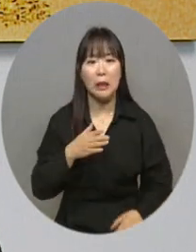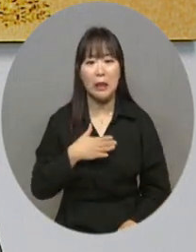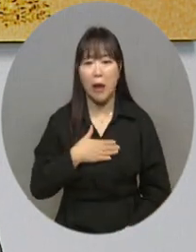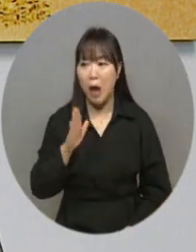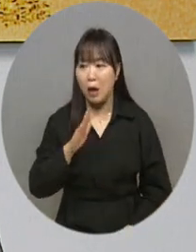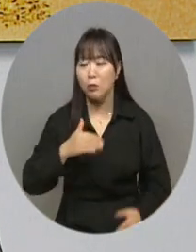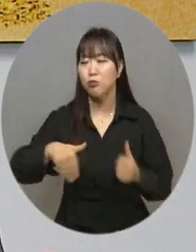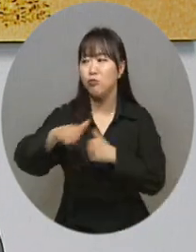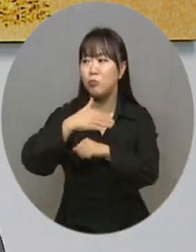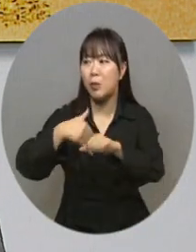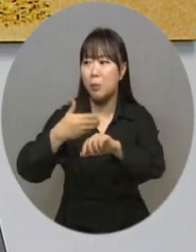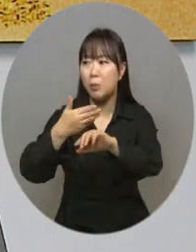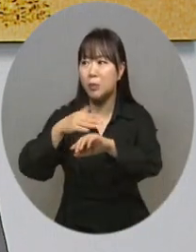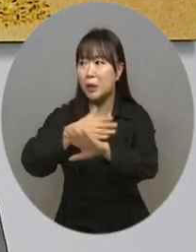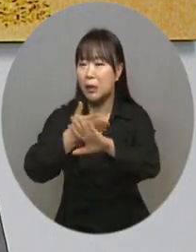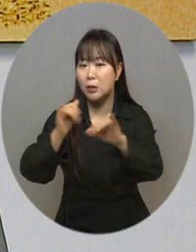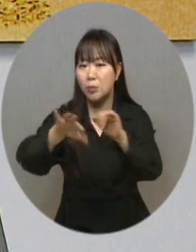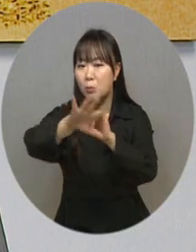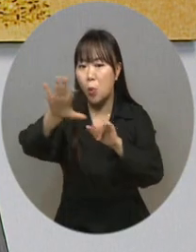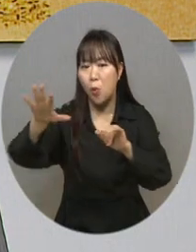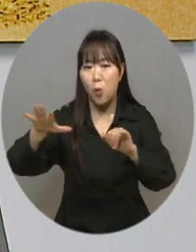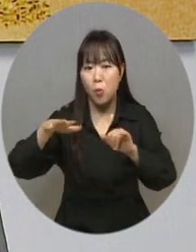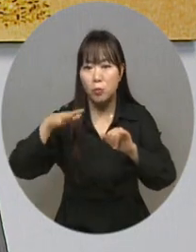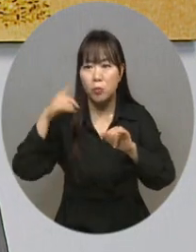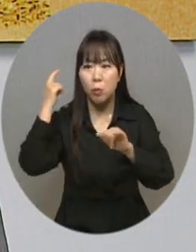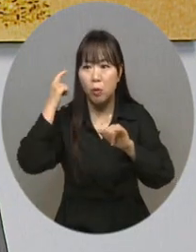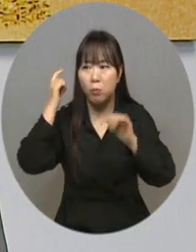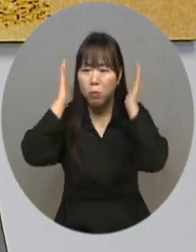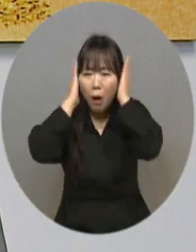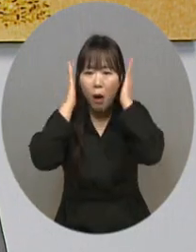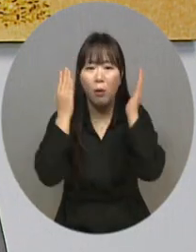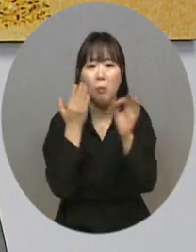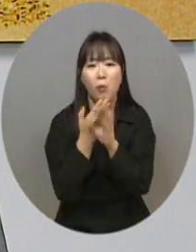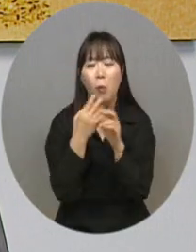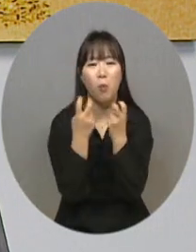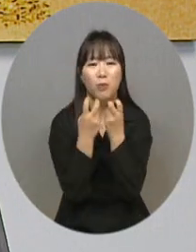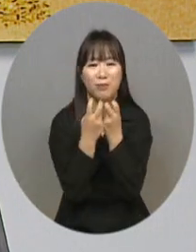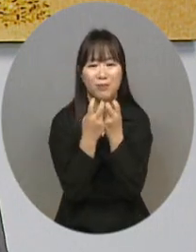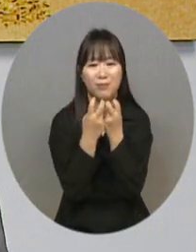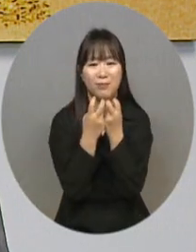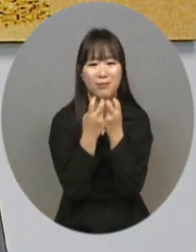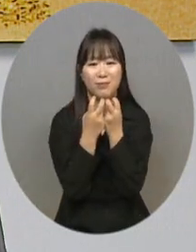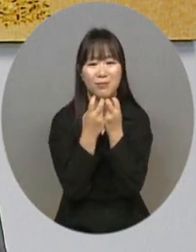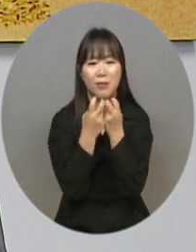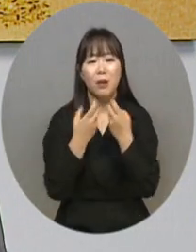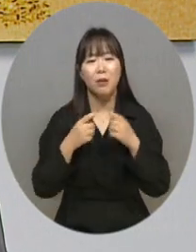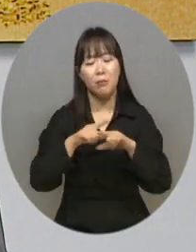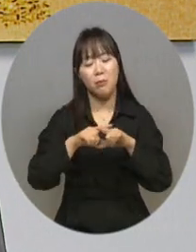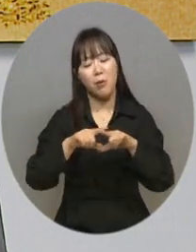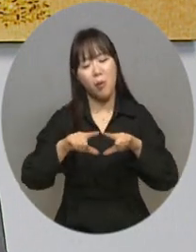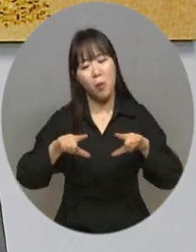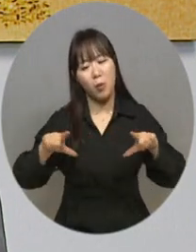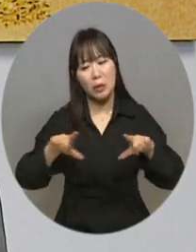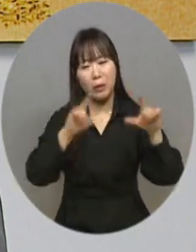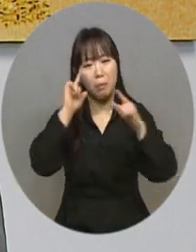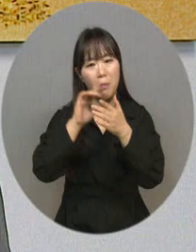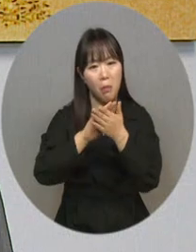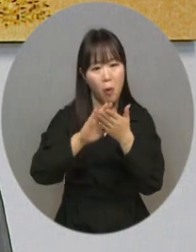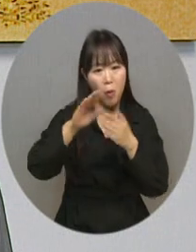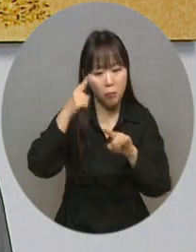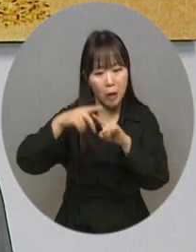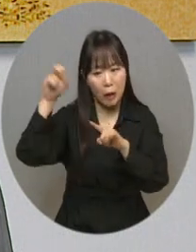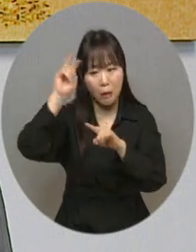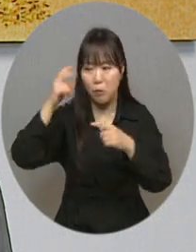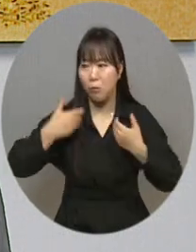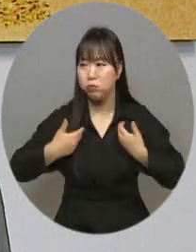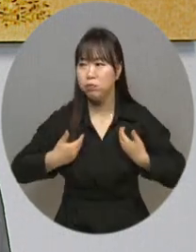모든 사람들도 갑자기 소리를 못 듣게 된다면 어떤 느낌일 것 같으세요? 평화로운 일상 속 갑자기 찾아온